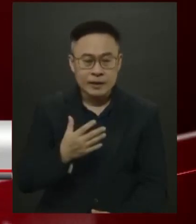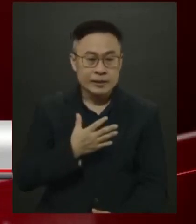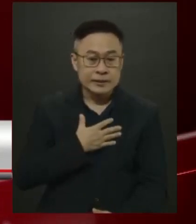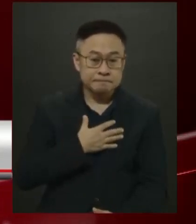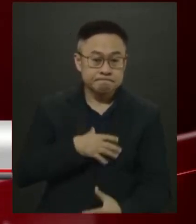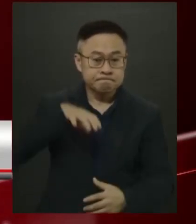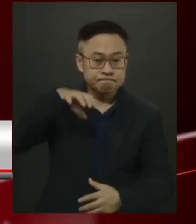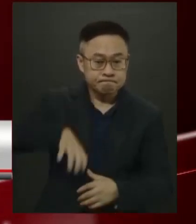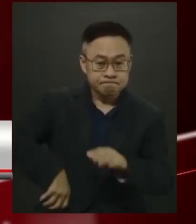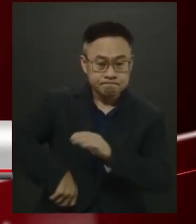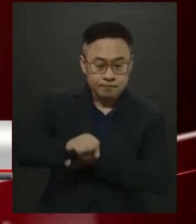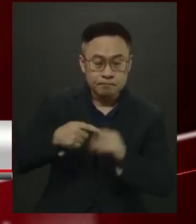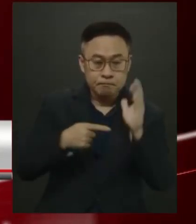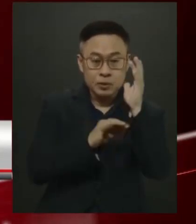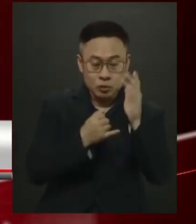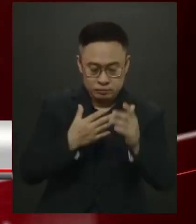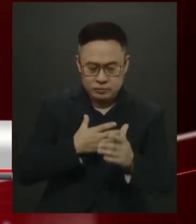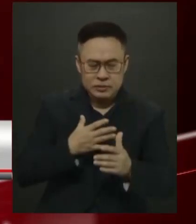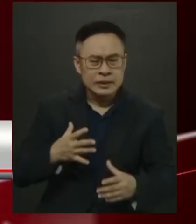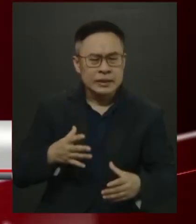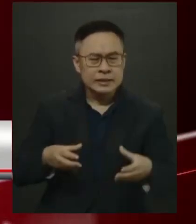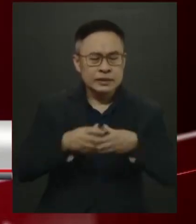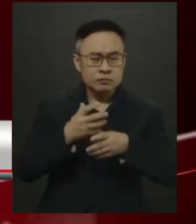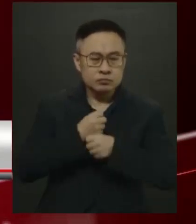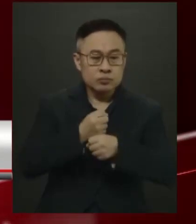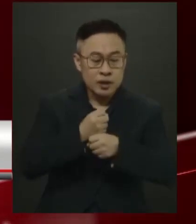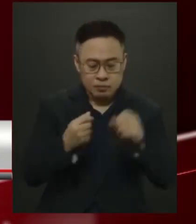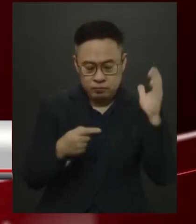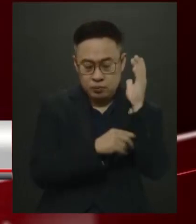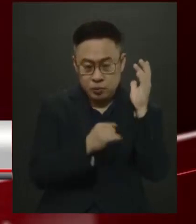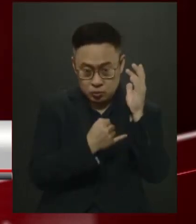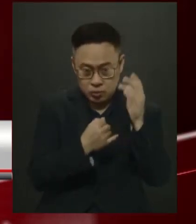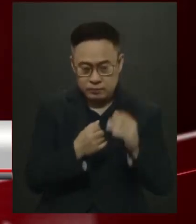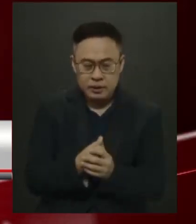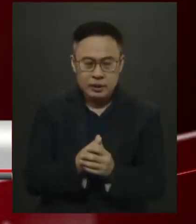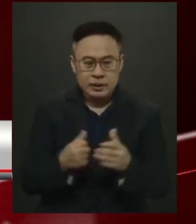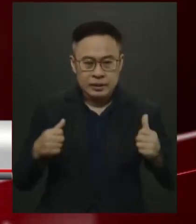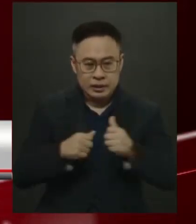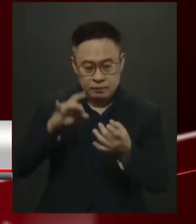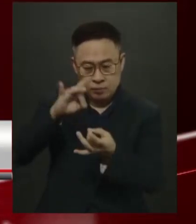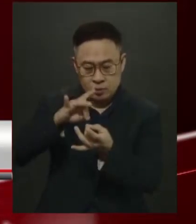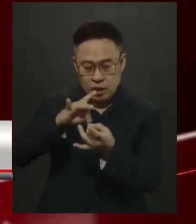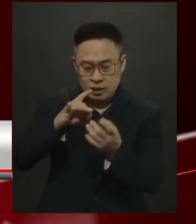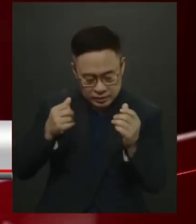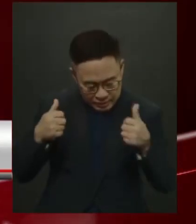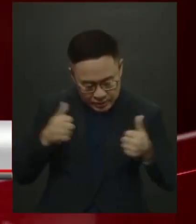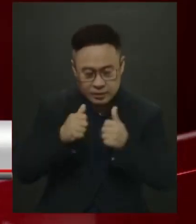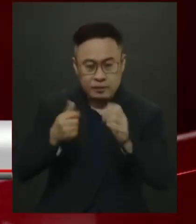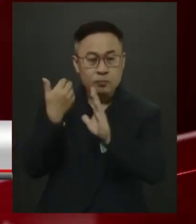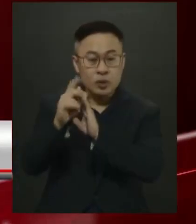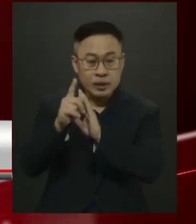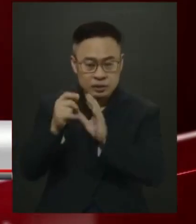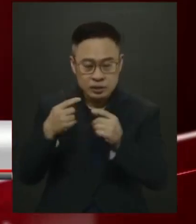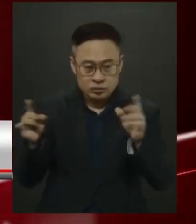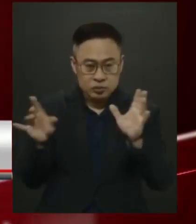อันดับสุดท้ายอย่างขอนแก่นครับเริ่มเกมมาขอนแก่นได้ประตูยิงเข้าไปก่อนครับแต่ปรากฏว่าลูกนี้ดีใจไม่สุดฮะ